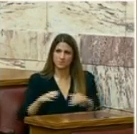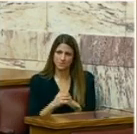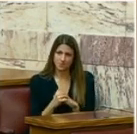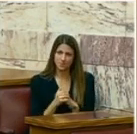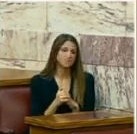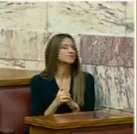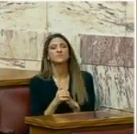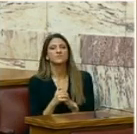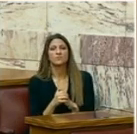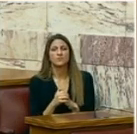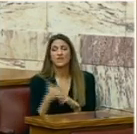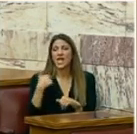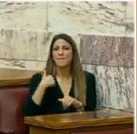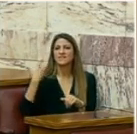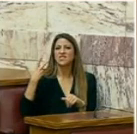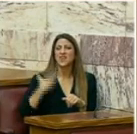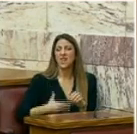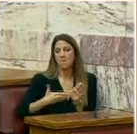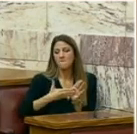Μπολιάζουμε αυτή την περίοδο